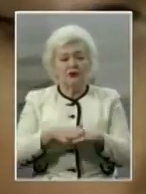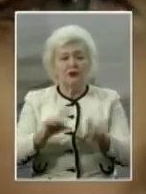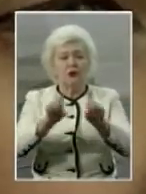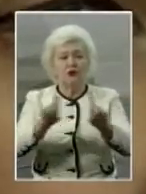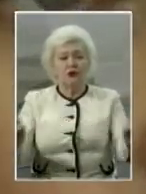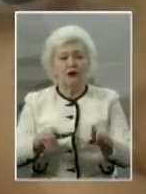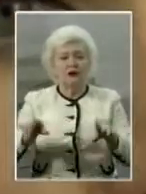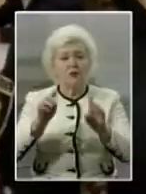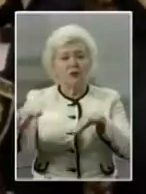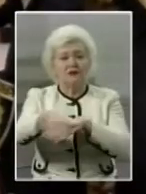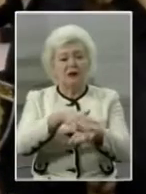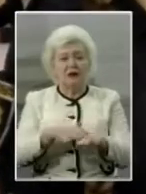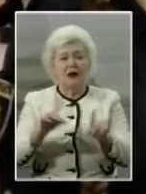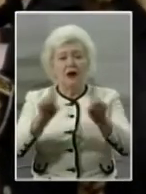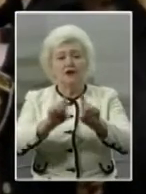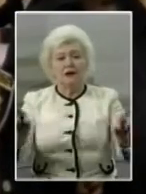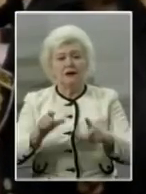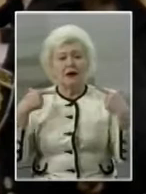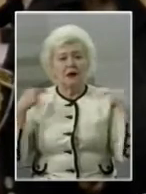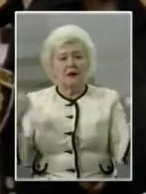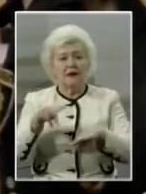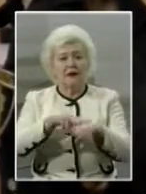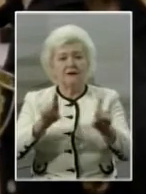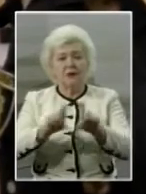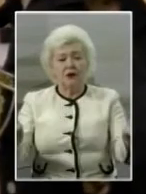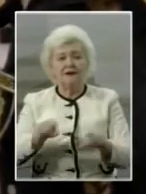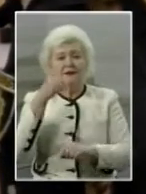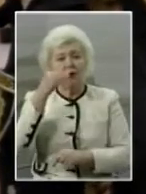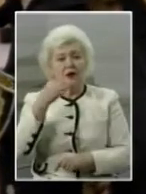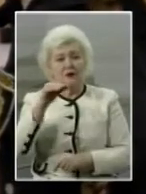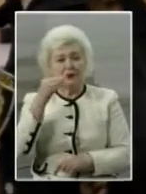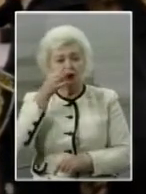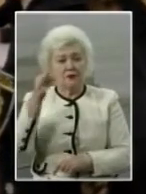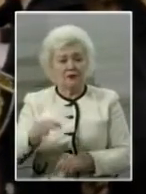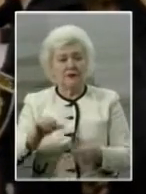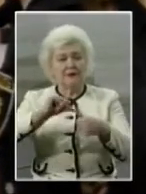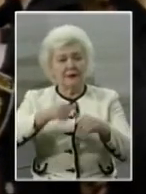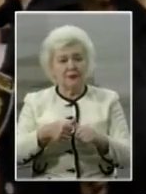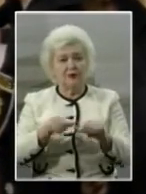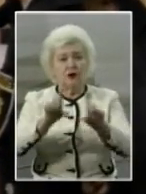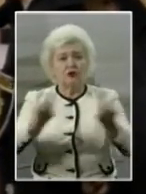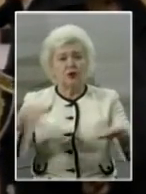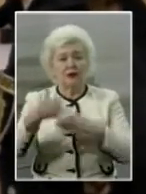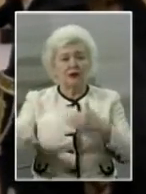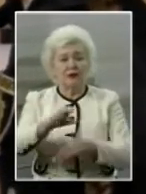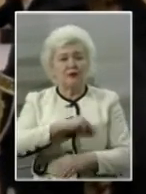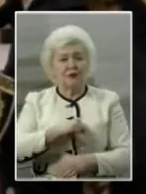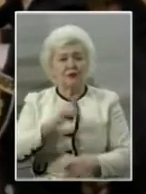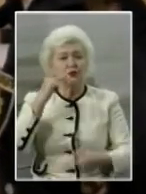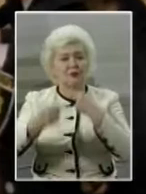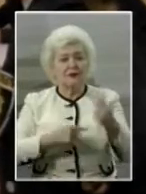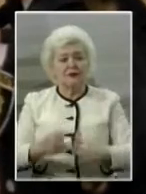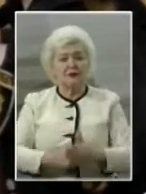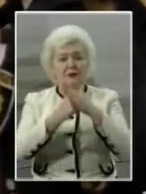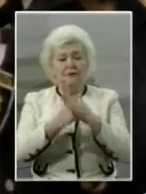шкільному середовищі. Шкільні офіцери поліції, вони вже закріплені за школами Херсона і працюють на постійній основі.